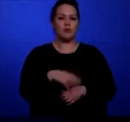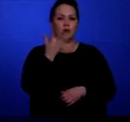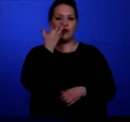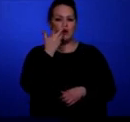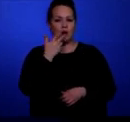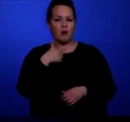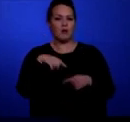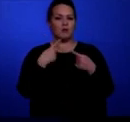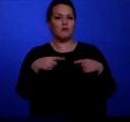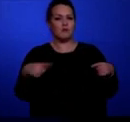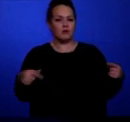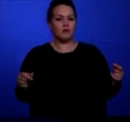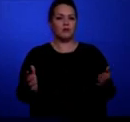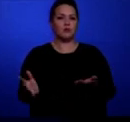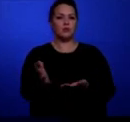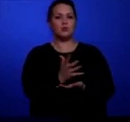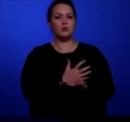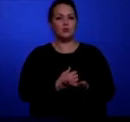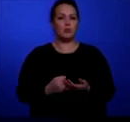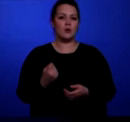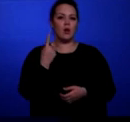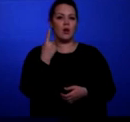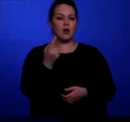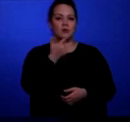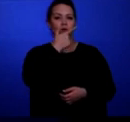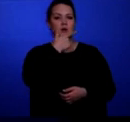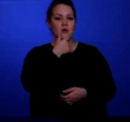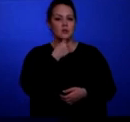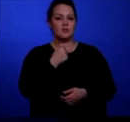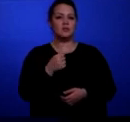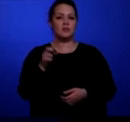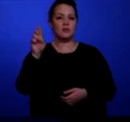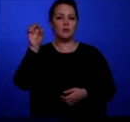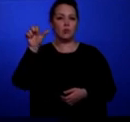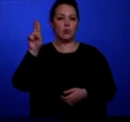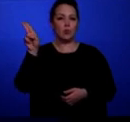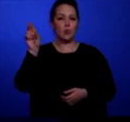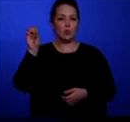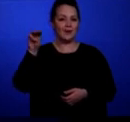Разноцветные тюльпаны собраны в один большой красивый букет.